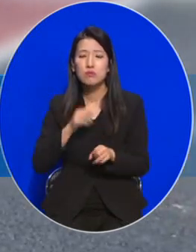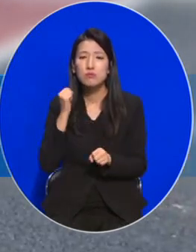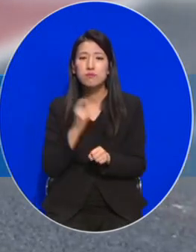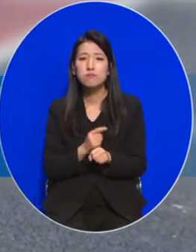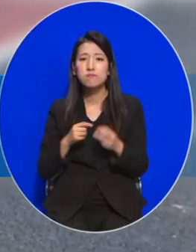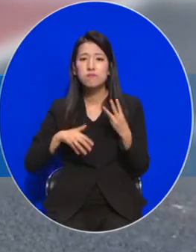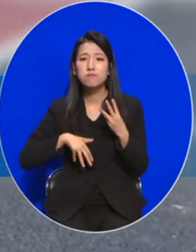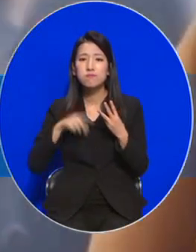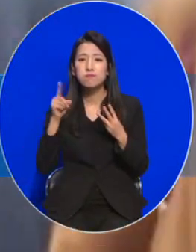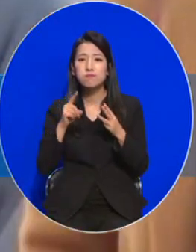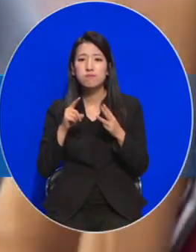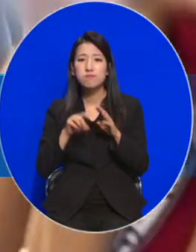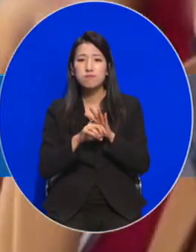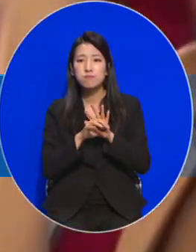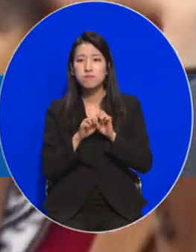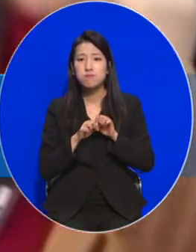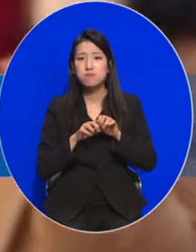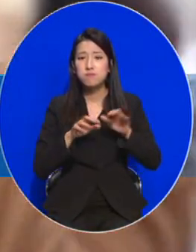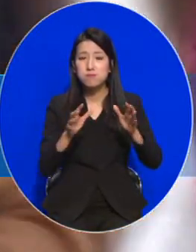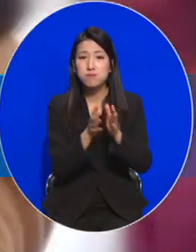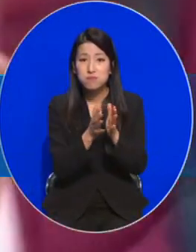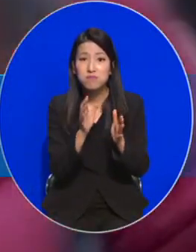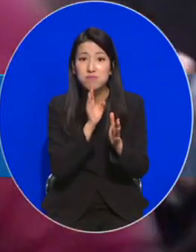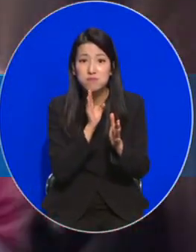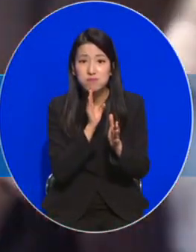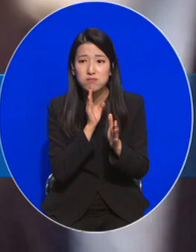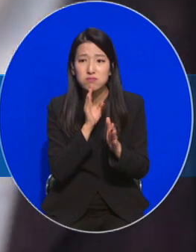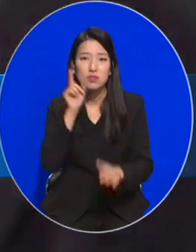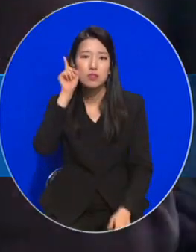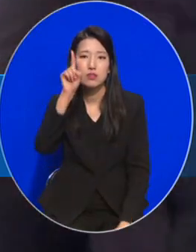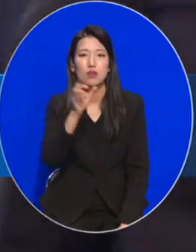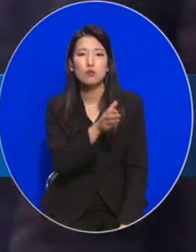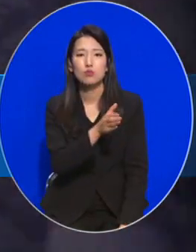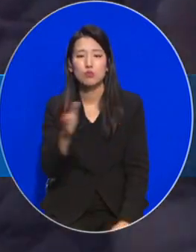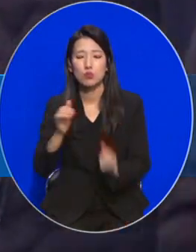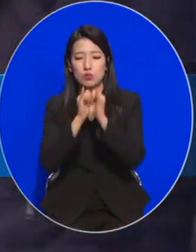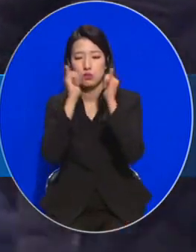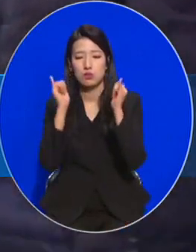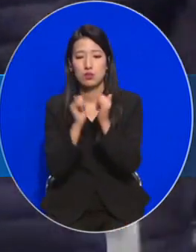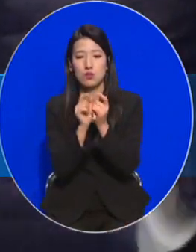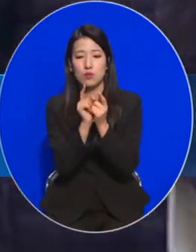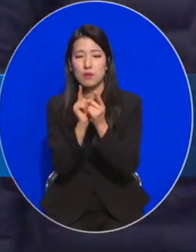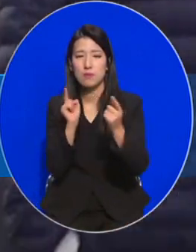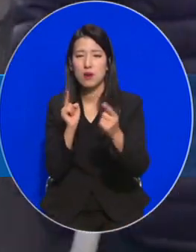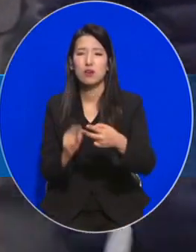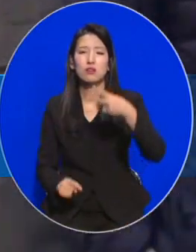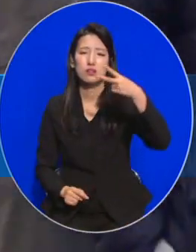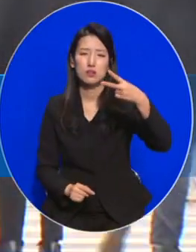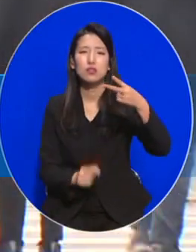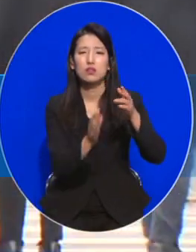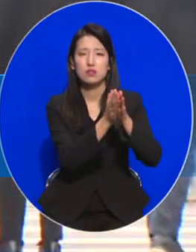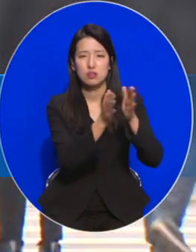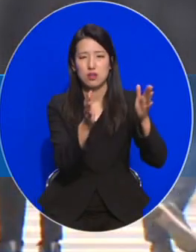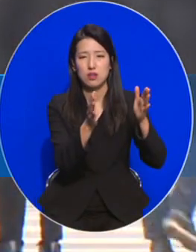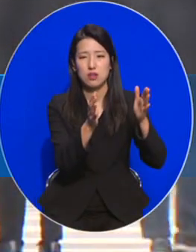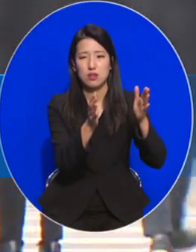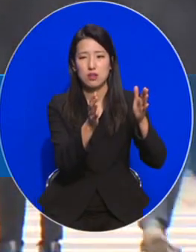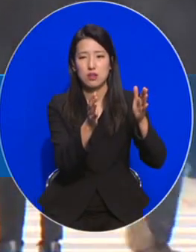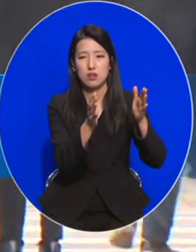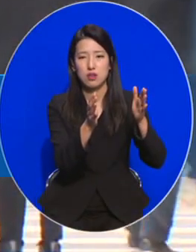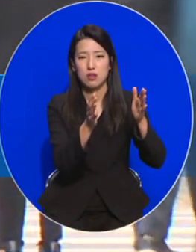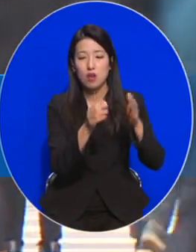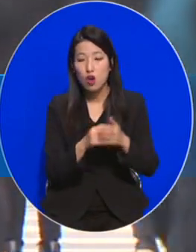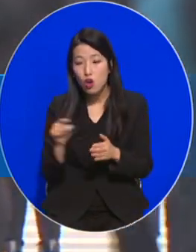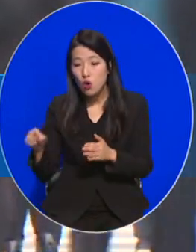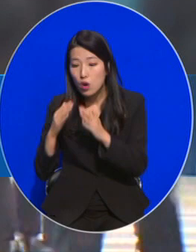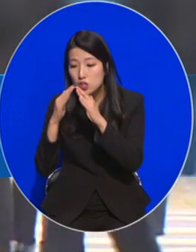다는데 내일 0시부터 수도권 거리두기 2단계가 쉬운 됩니다 호남권 도 거리두기 가 일정 5